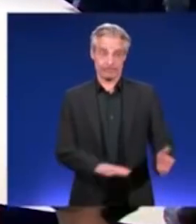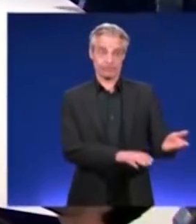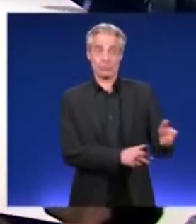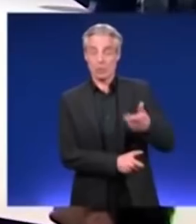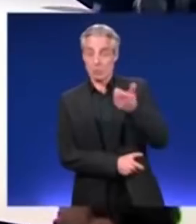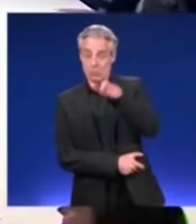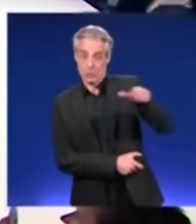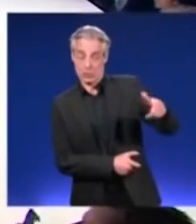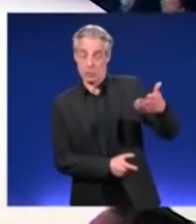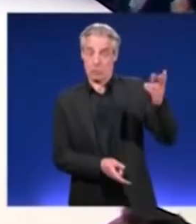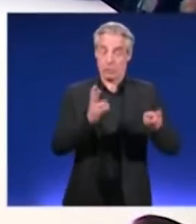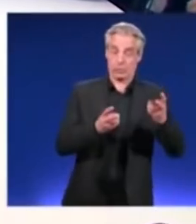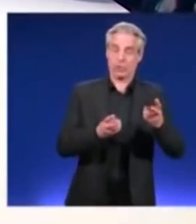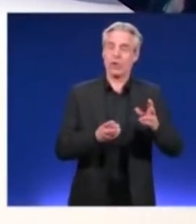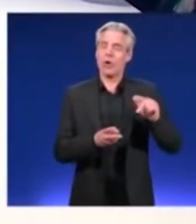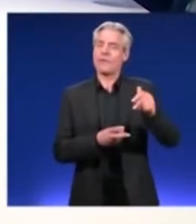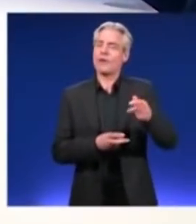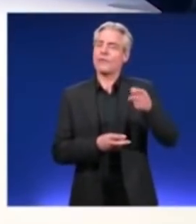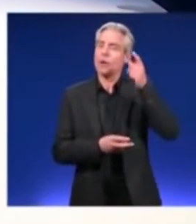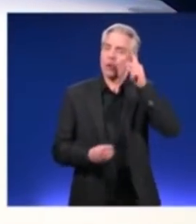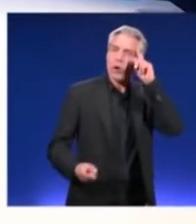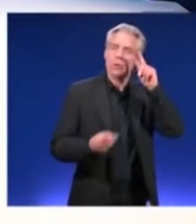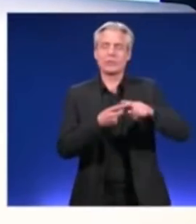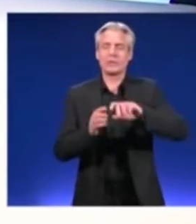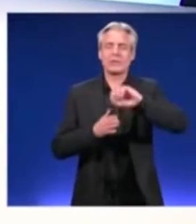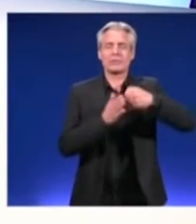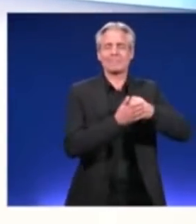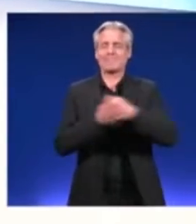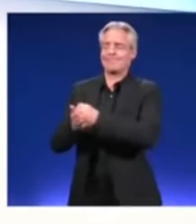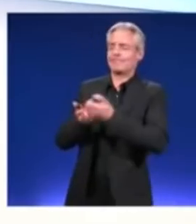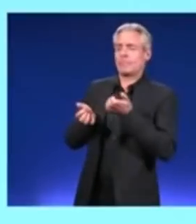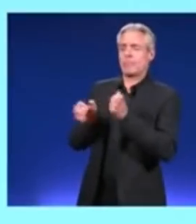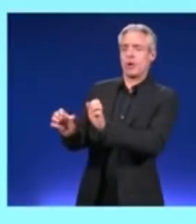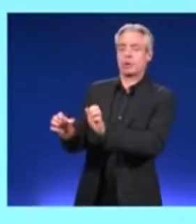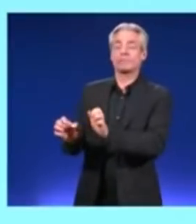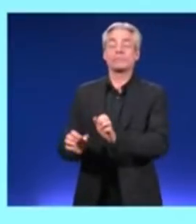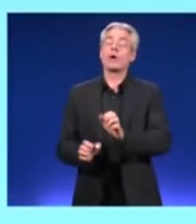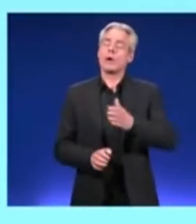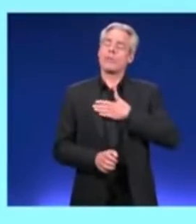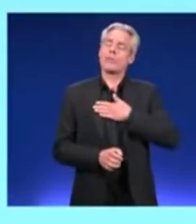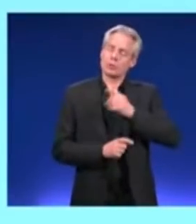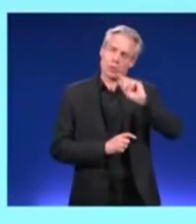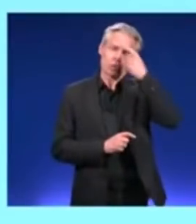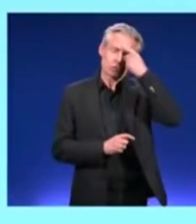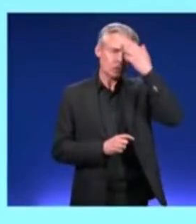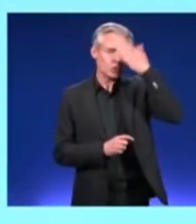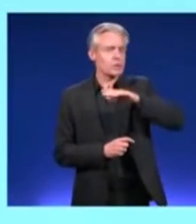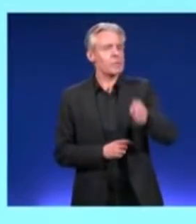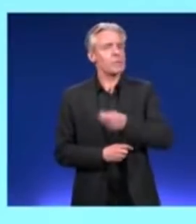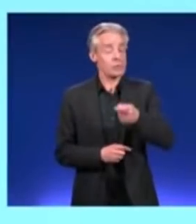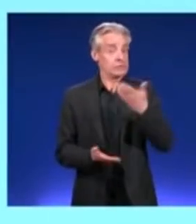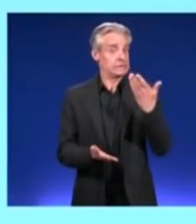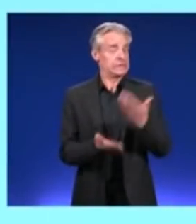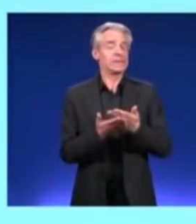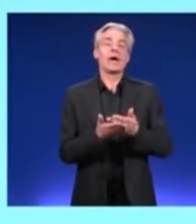Certains le feront pour faire barrage à l'extrême droite. Et je suis pleinement conscient que cela